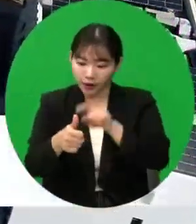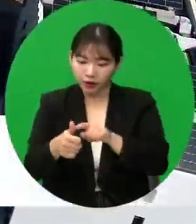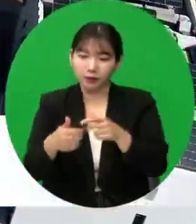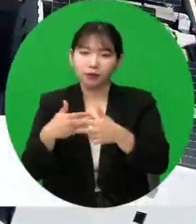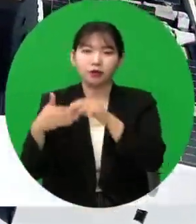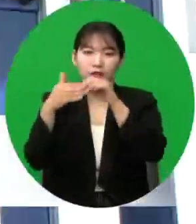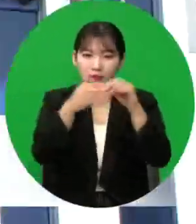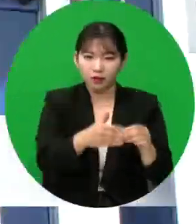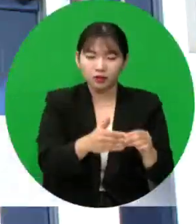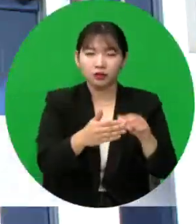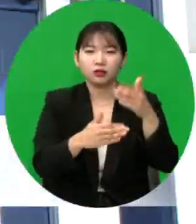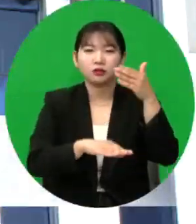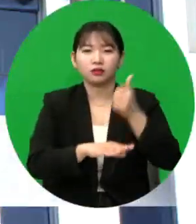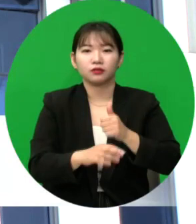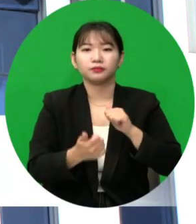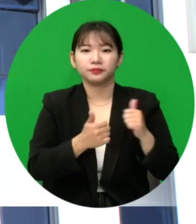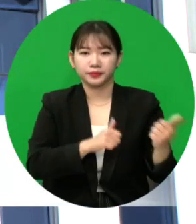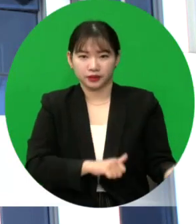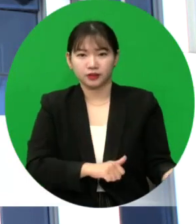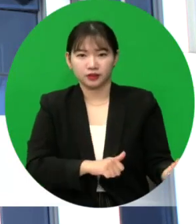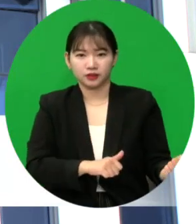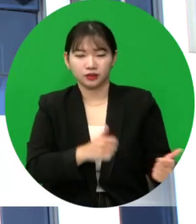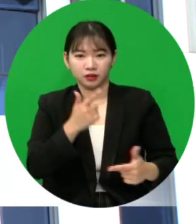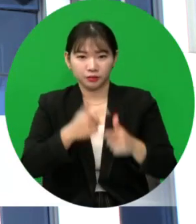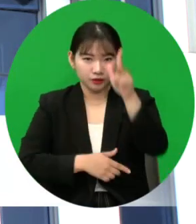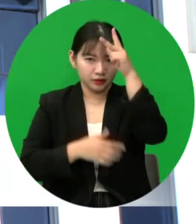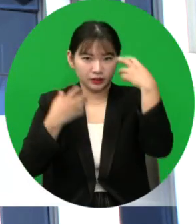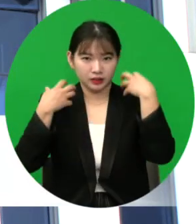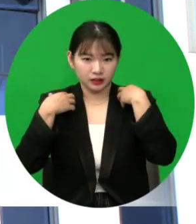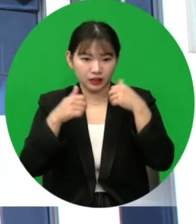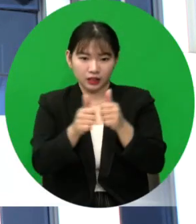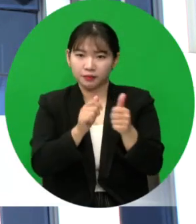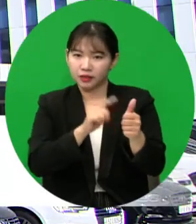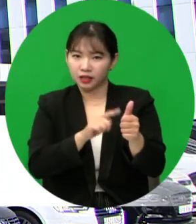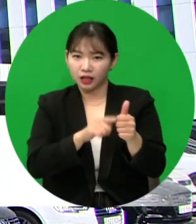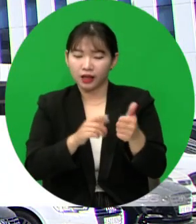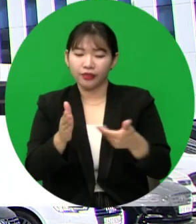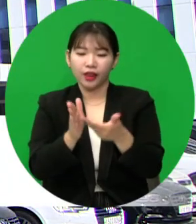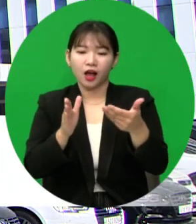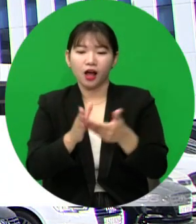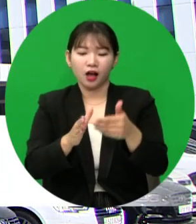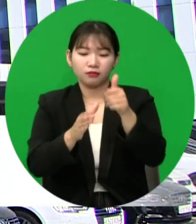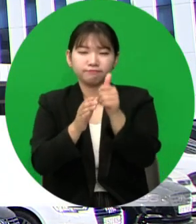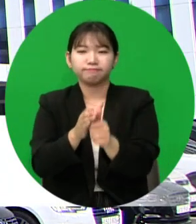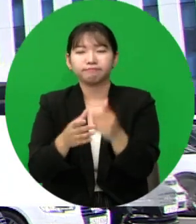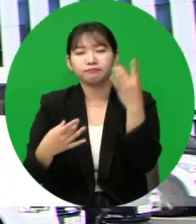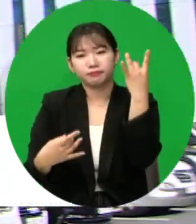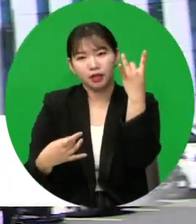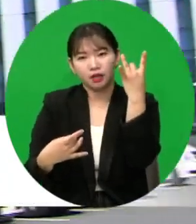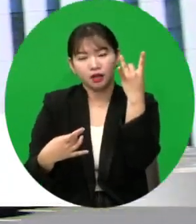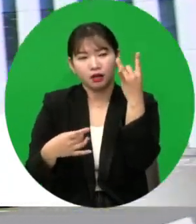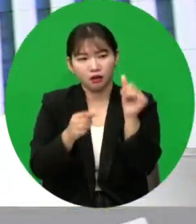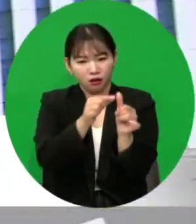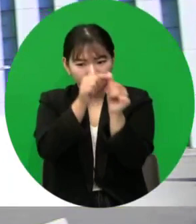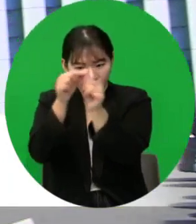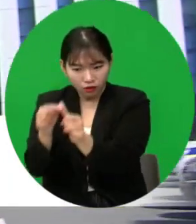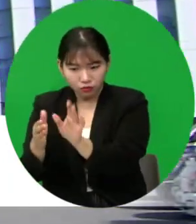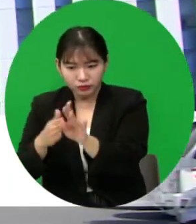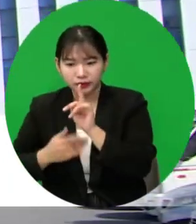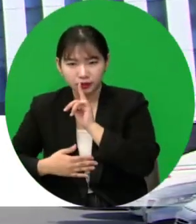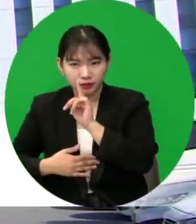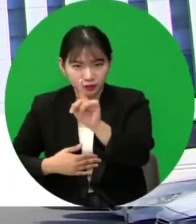옮겨졌지만 숨졌습니다 목포 경찰서는이 남성이 탕 안에서 움직이지 않자 밖으로 꺼낸 뒤